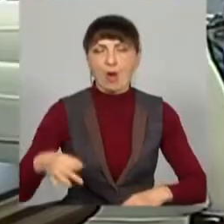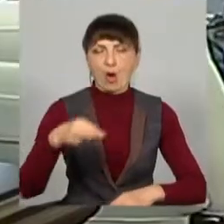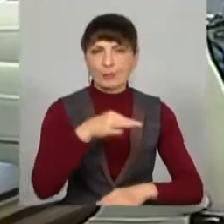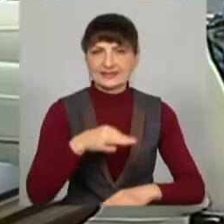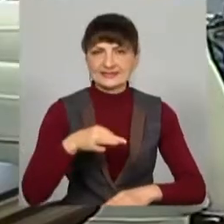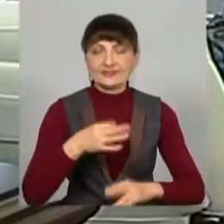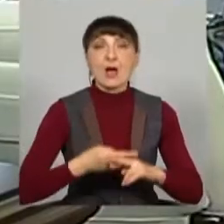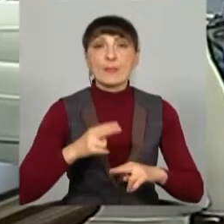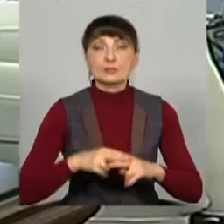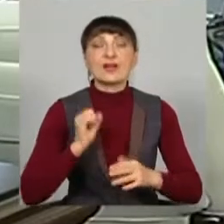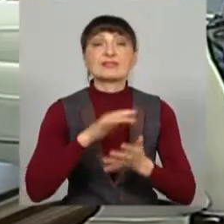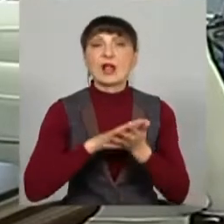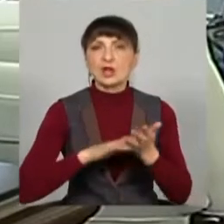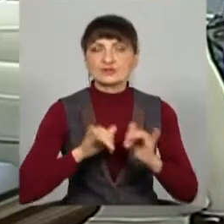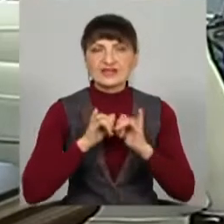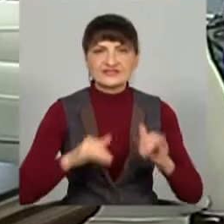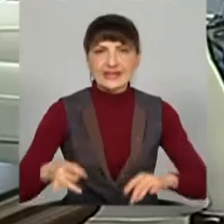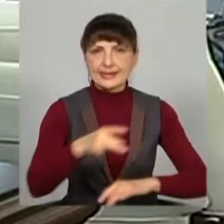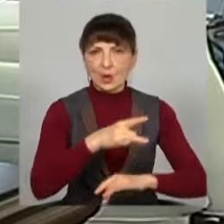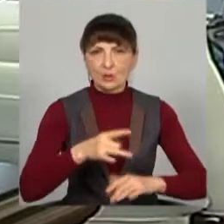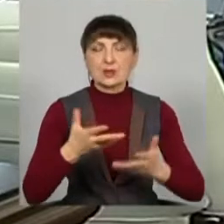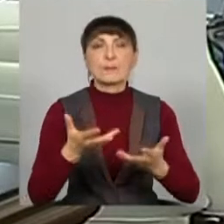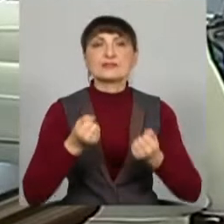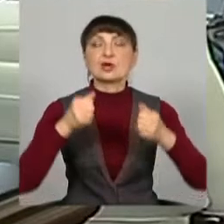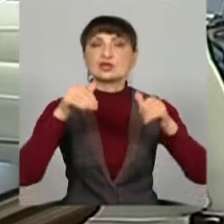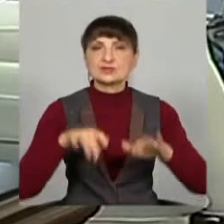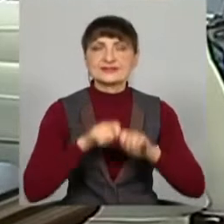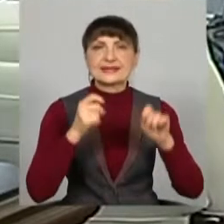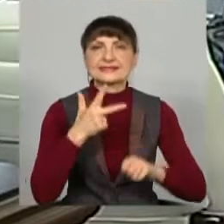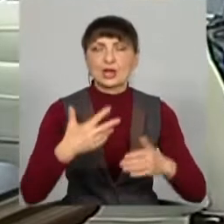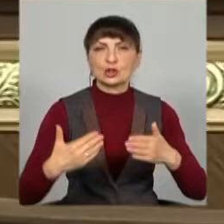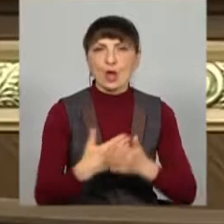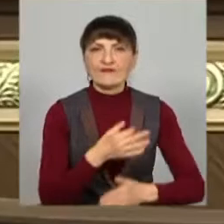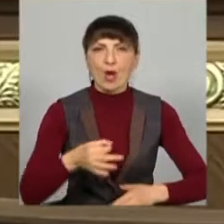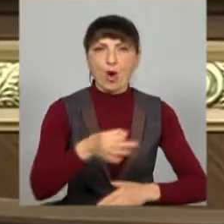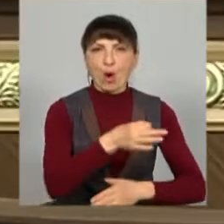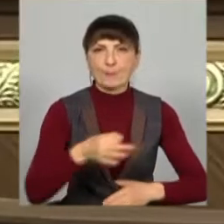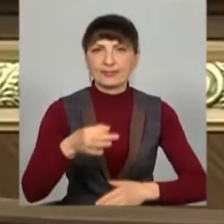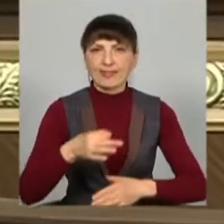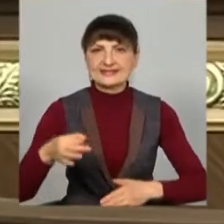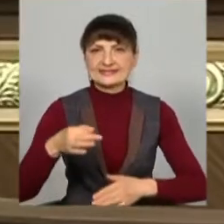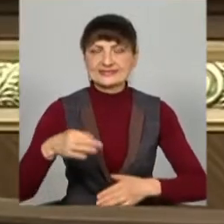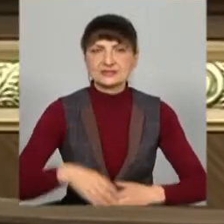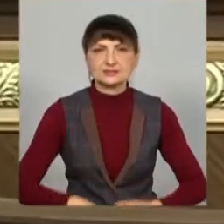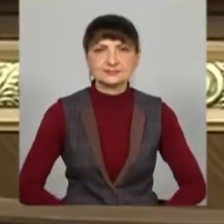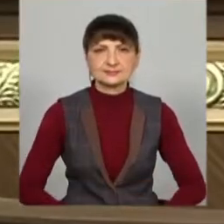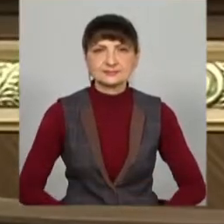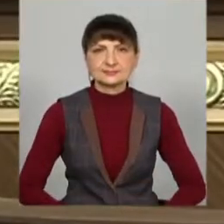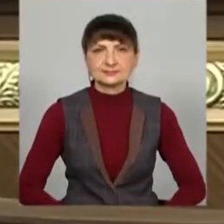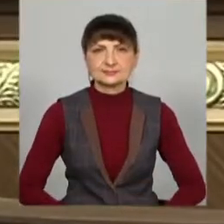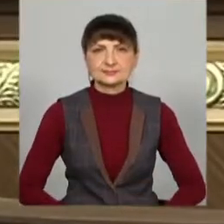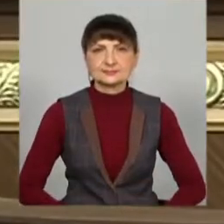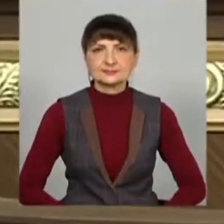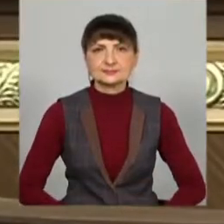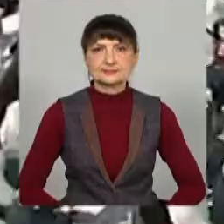государства. Поэтому для дальнейшего развития регионов принято решение о создании трех новых областей. Ең алдымен Семей аймағында Абай